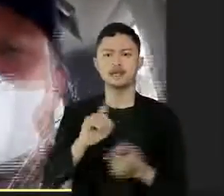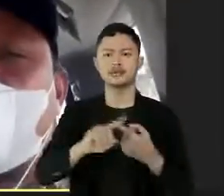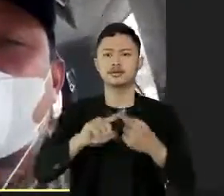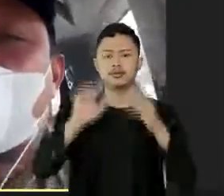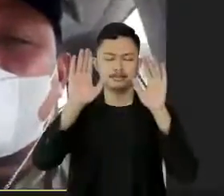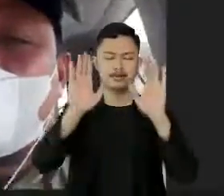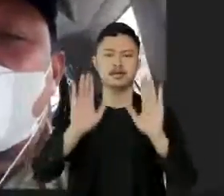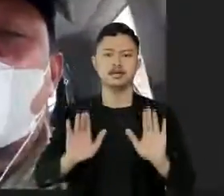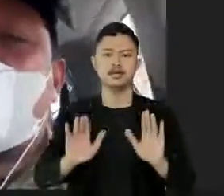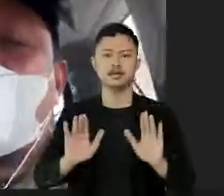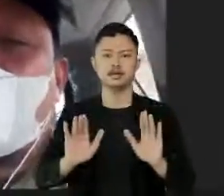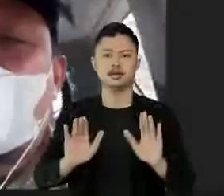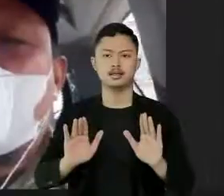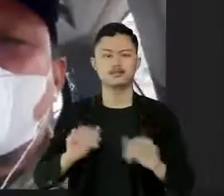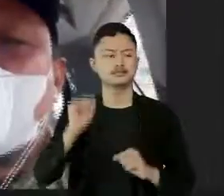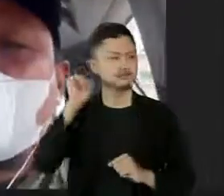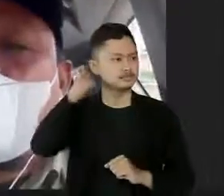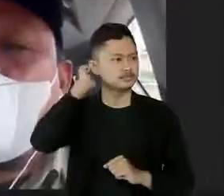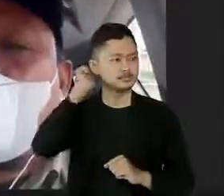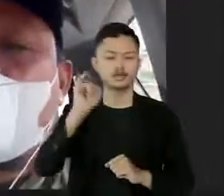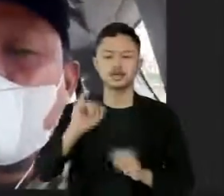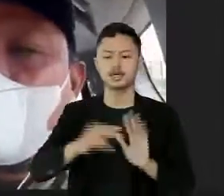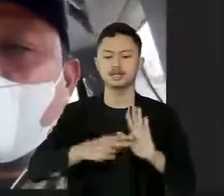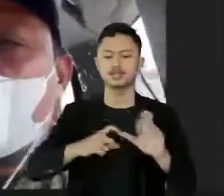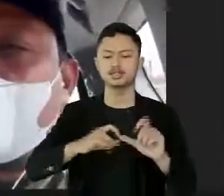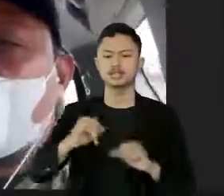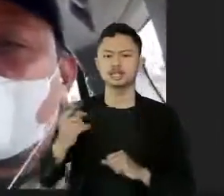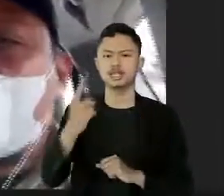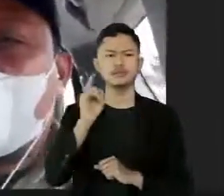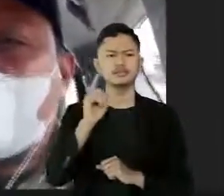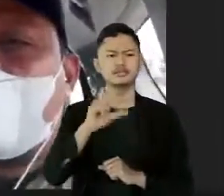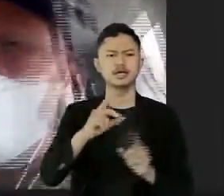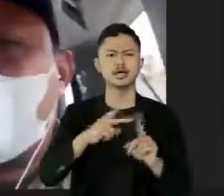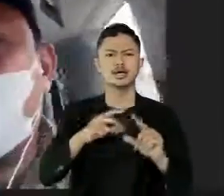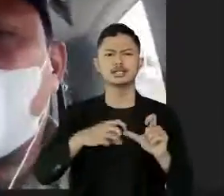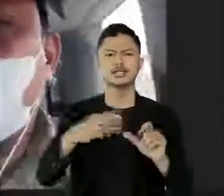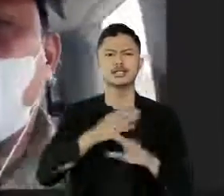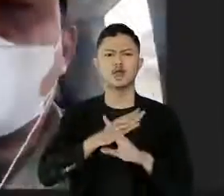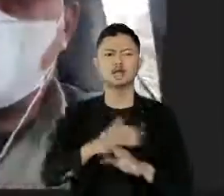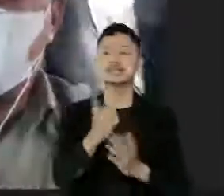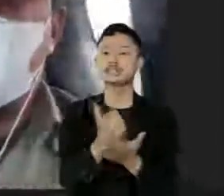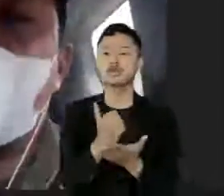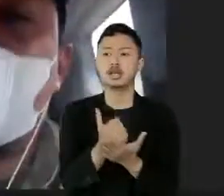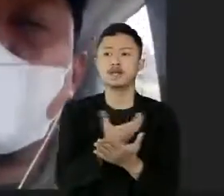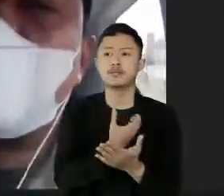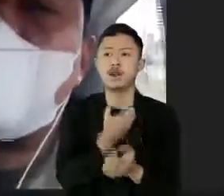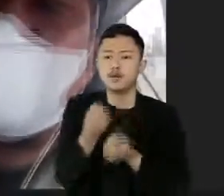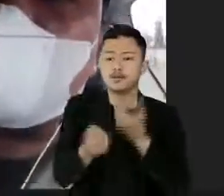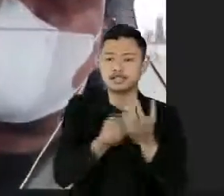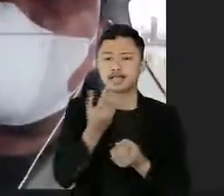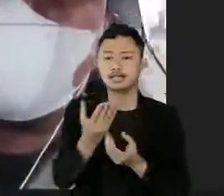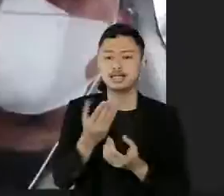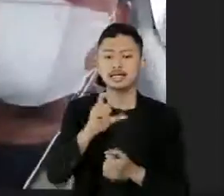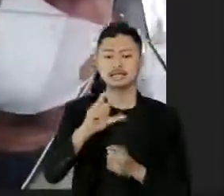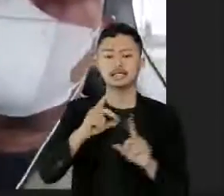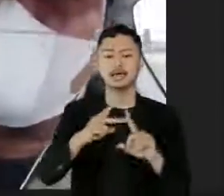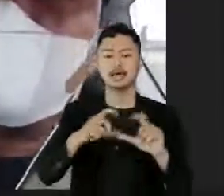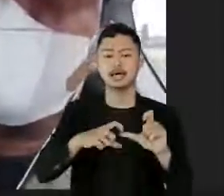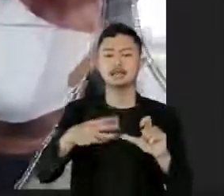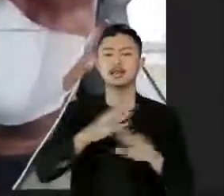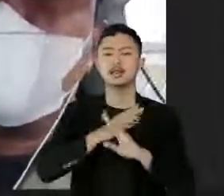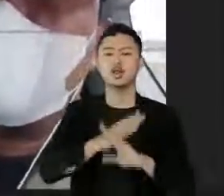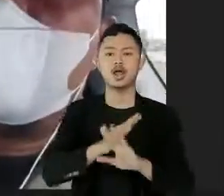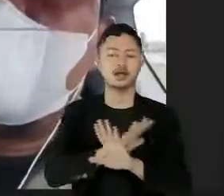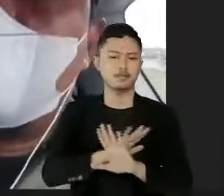media Indonesia ya, Mbak Insi ya, nanyain nih gimana CHSE, kenapa PHRI nolak juga. Jadi saya mau sampaikan di sini, bukannya kita